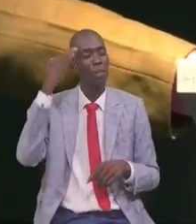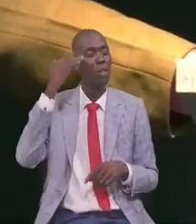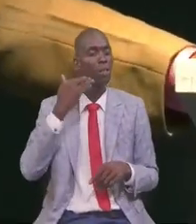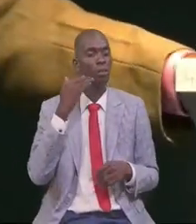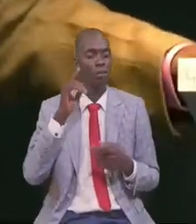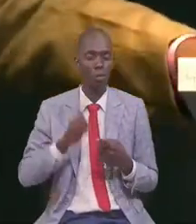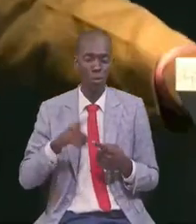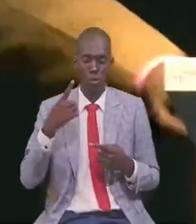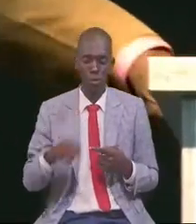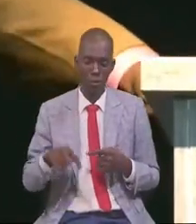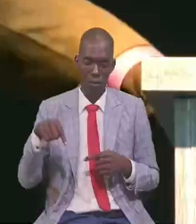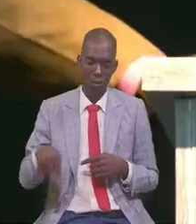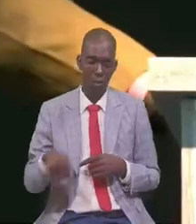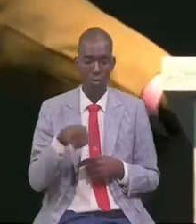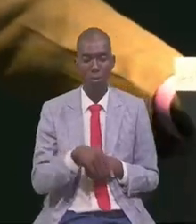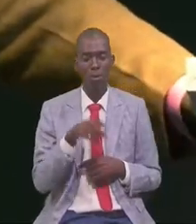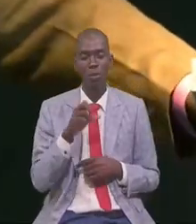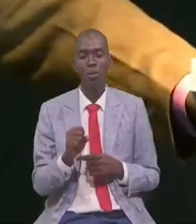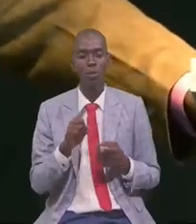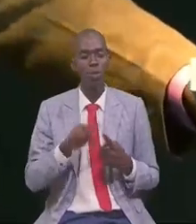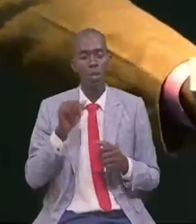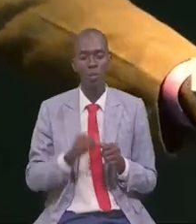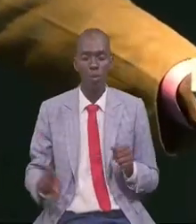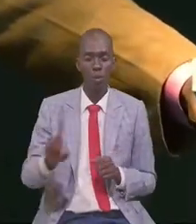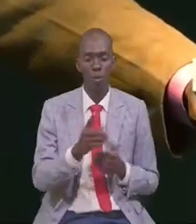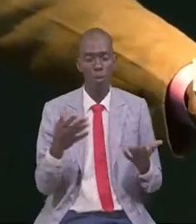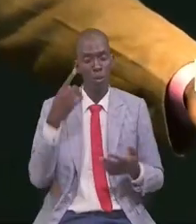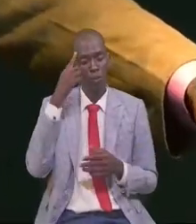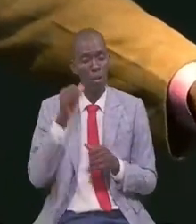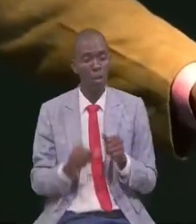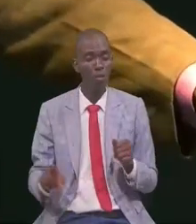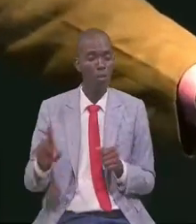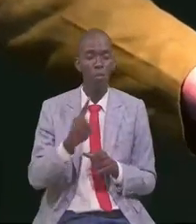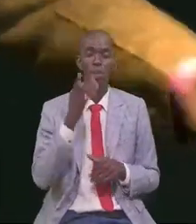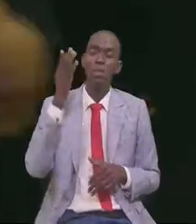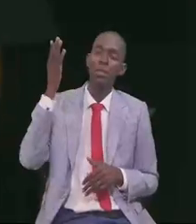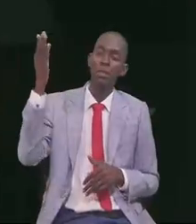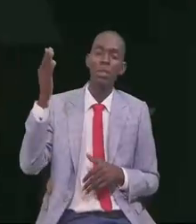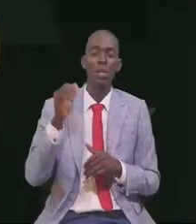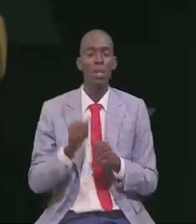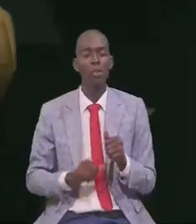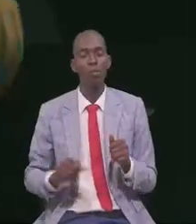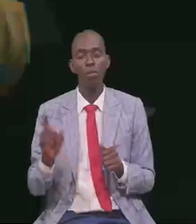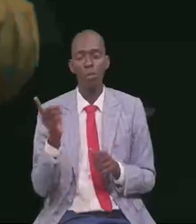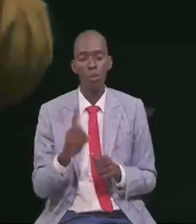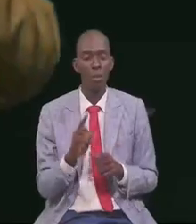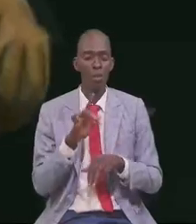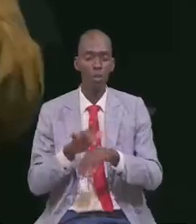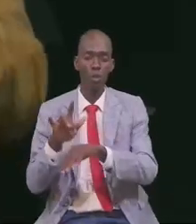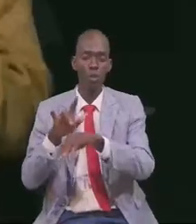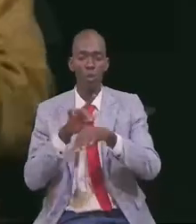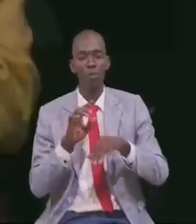pieds, pour chacun ici, pour tous ceux qui sont là-bas, pour partout, touche-les,